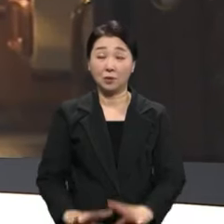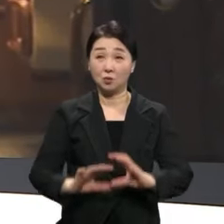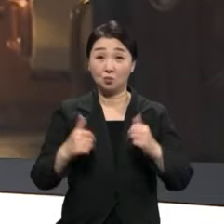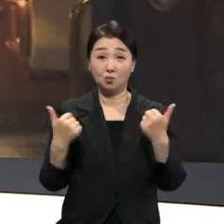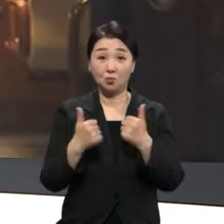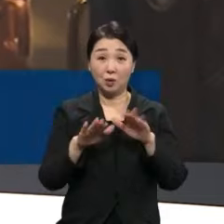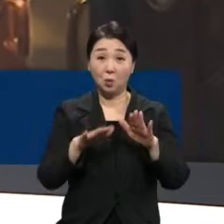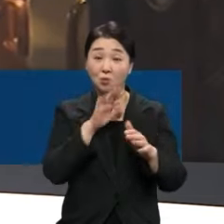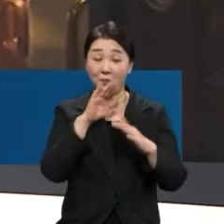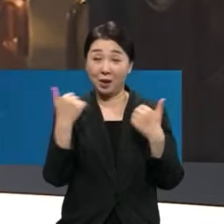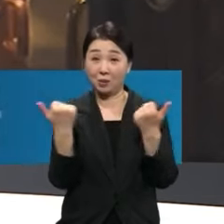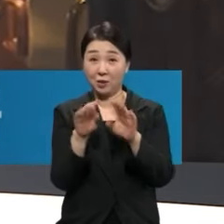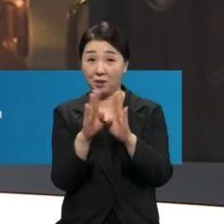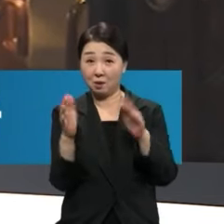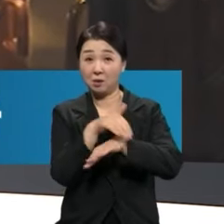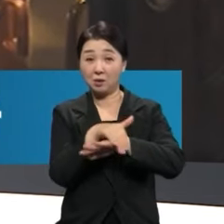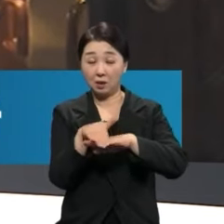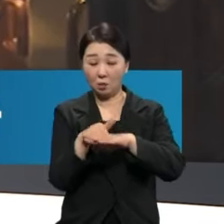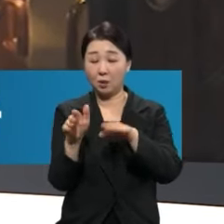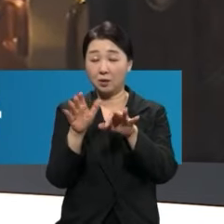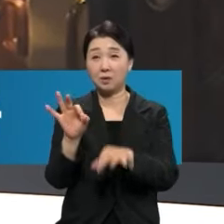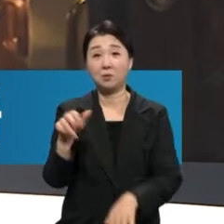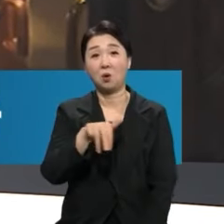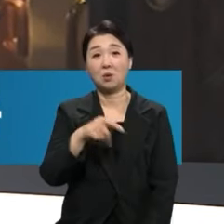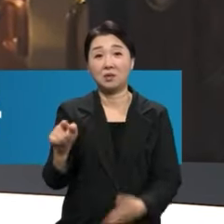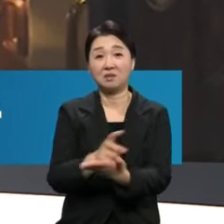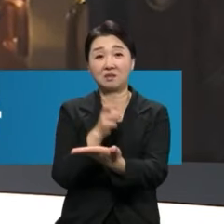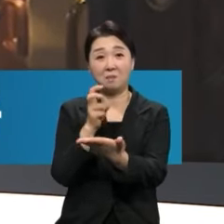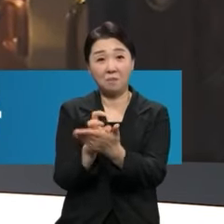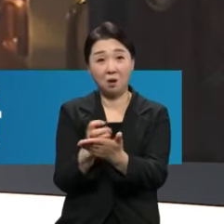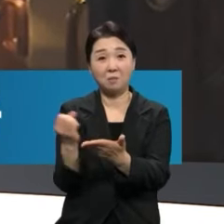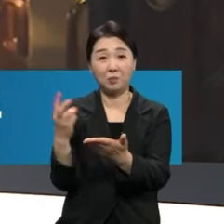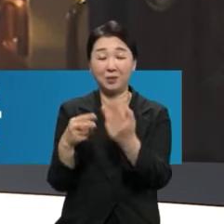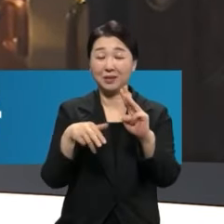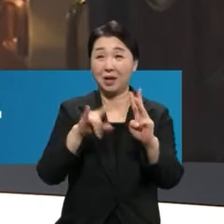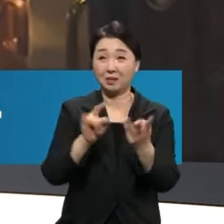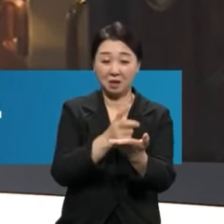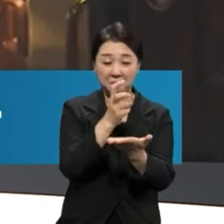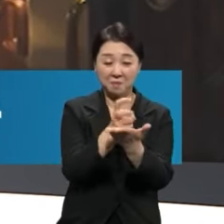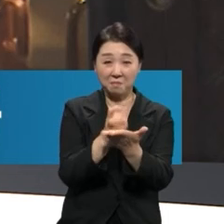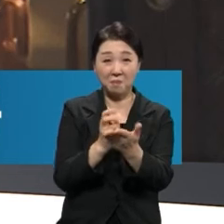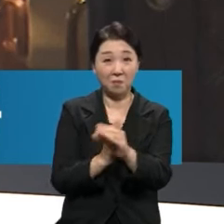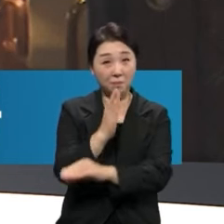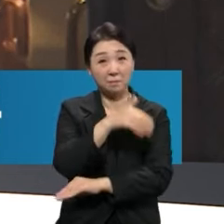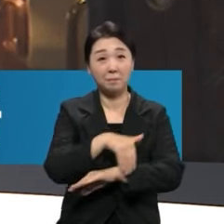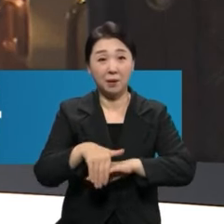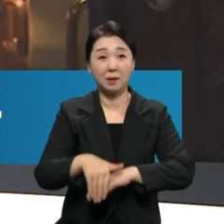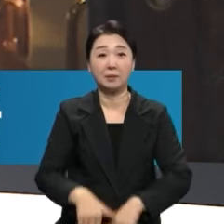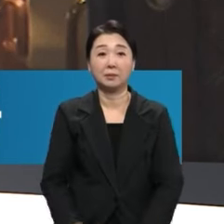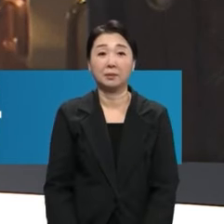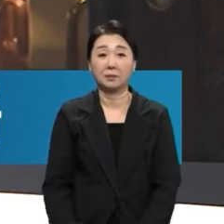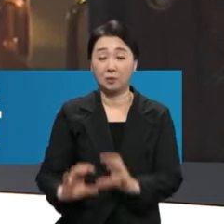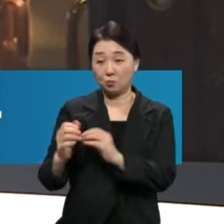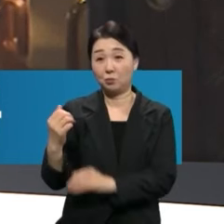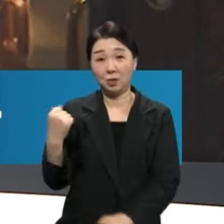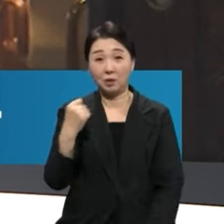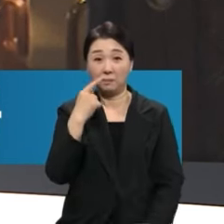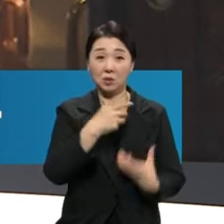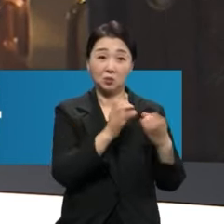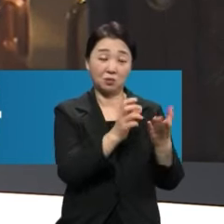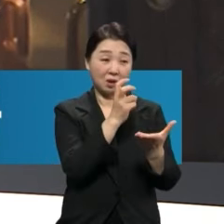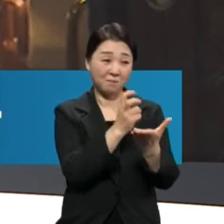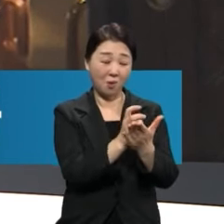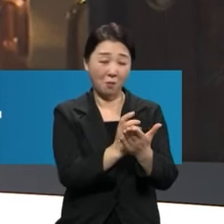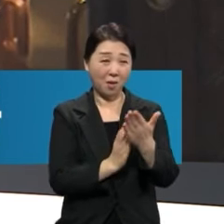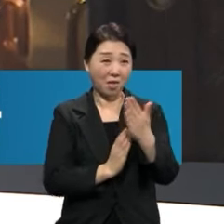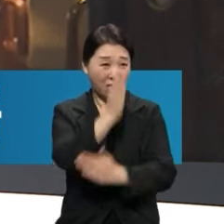국회가 오늘 본회의를 열어 김건희 여사 특검법 등 이른바 3대 쟁점 법안을 처리할 걸로 보입니다. 국민의힘은 민주당이